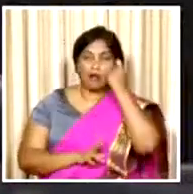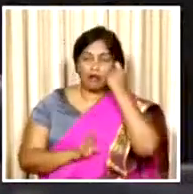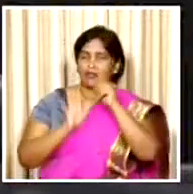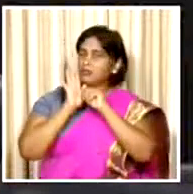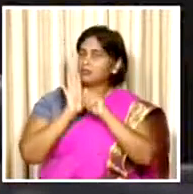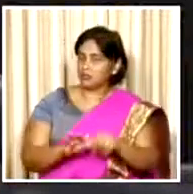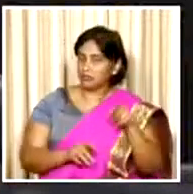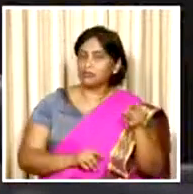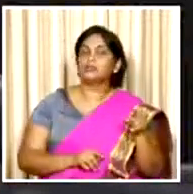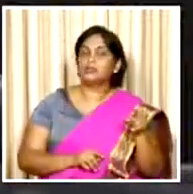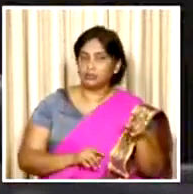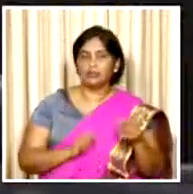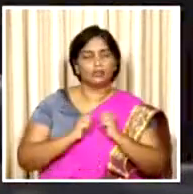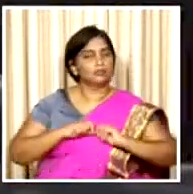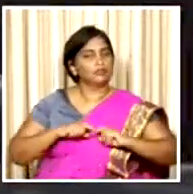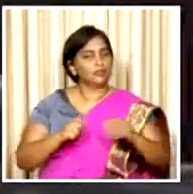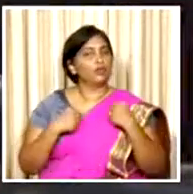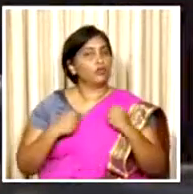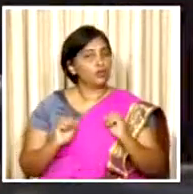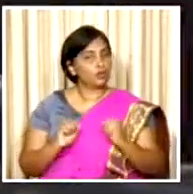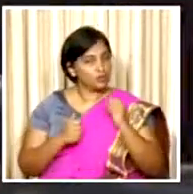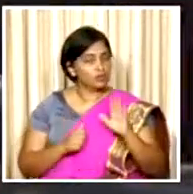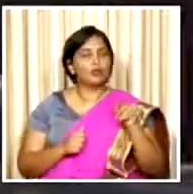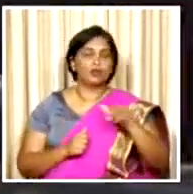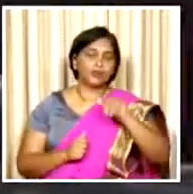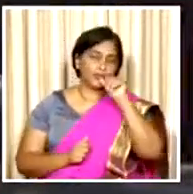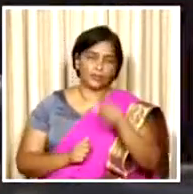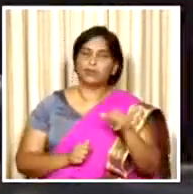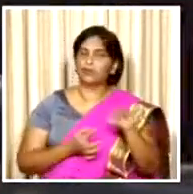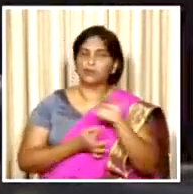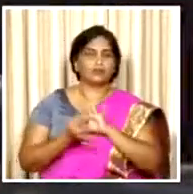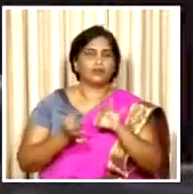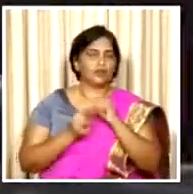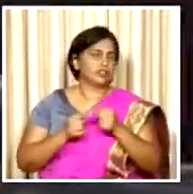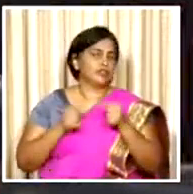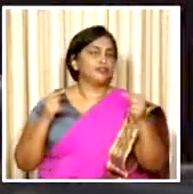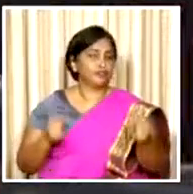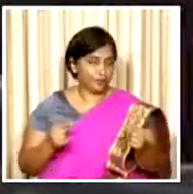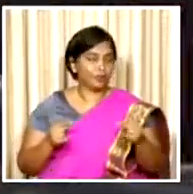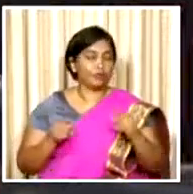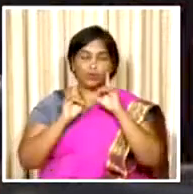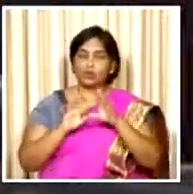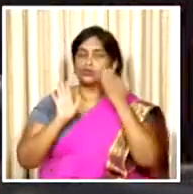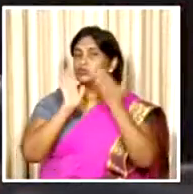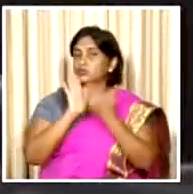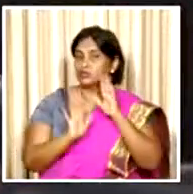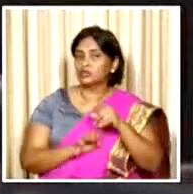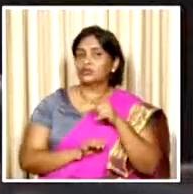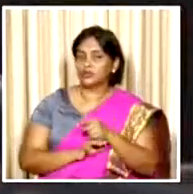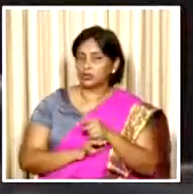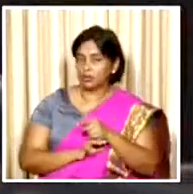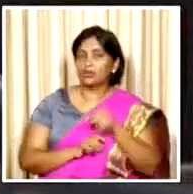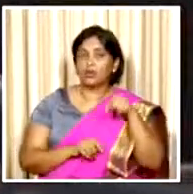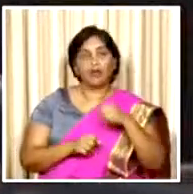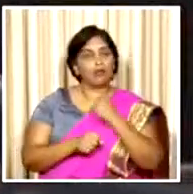මර්ධනය කිරීමටත් ගන්න උත්සාහයන් ඇත වශයෙන්ම ප්‍රජාතන්ත්‍ර විරෝධී සහයකින් පෙන්නුම් කරනවා.